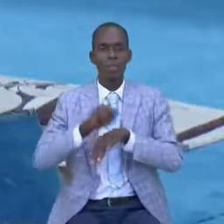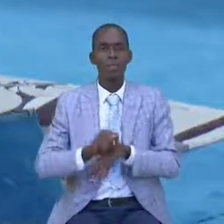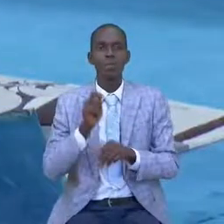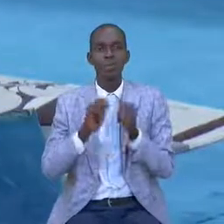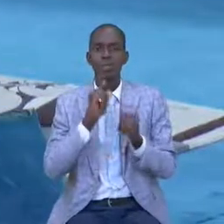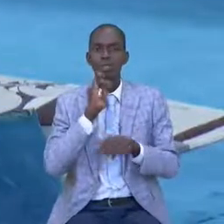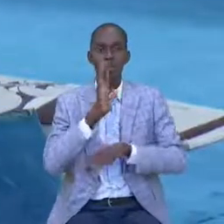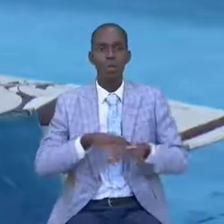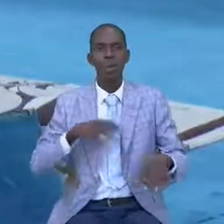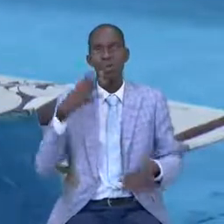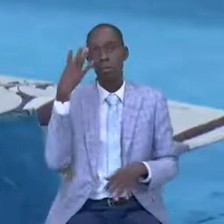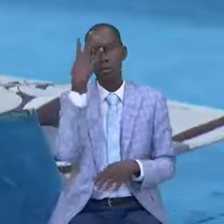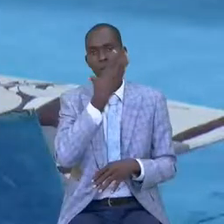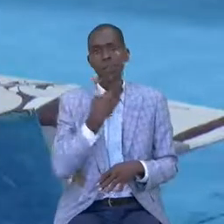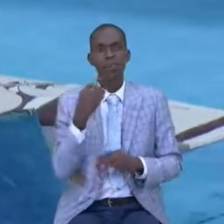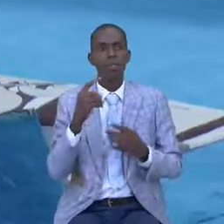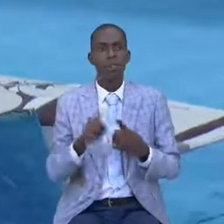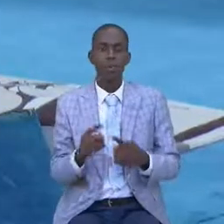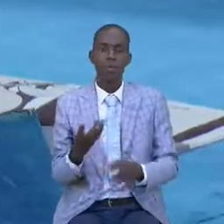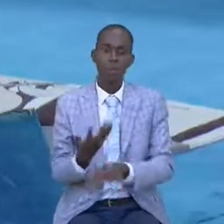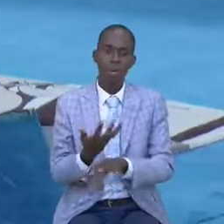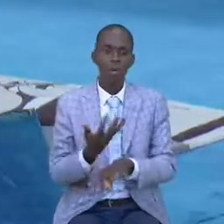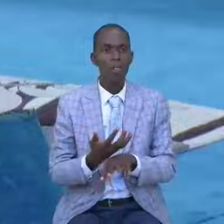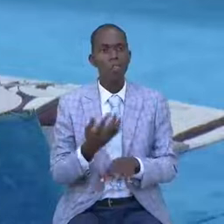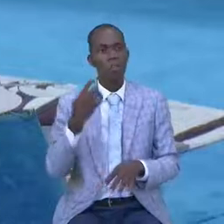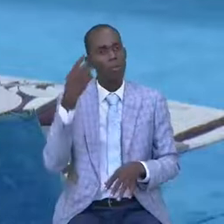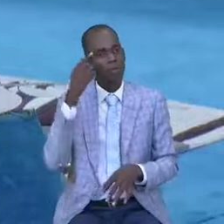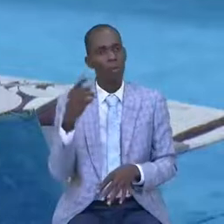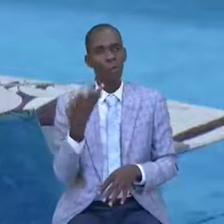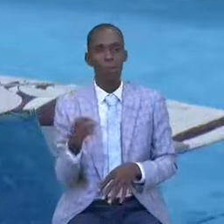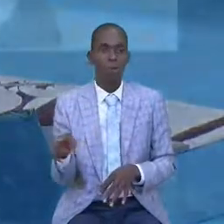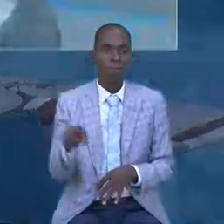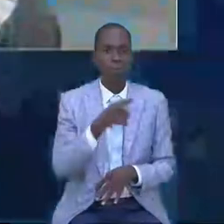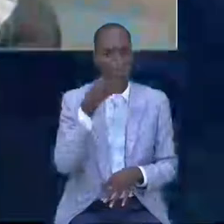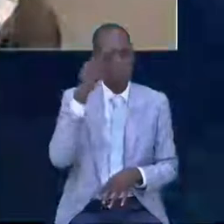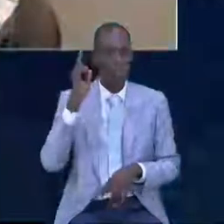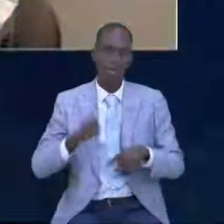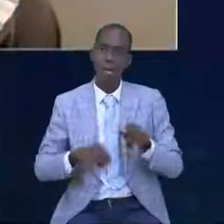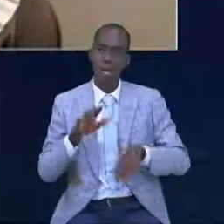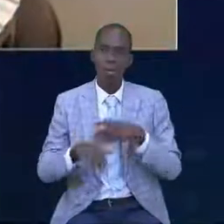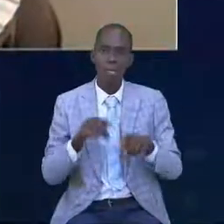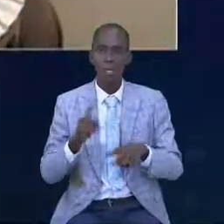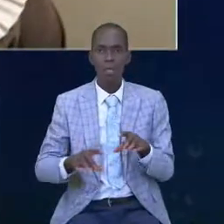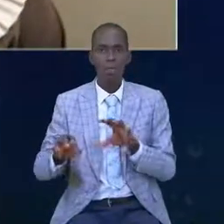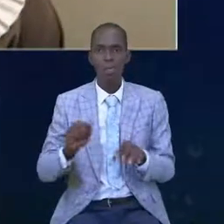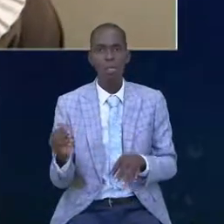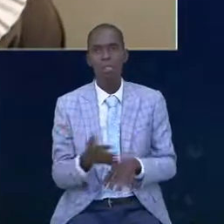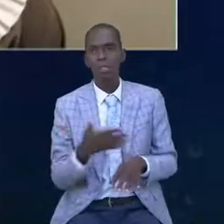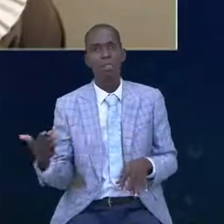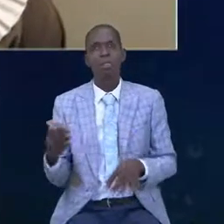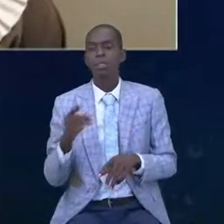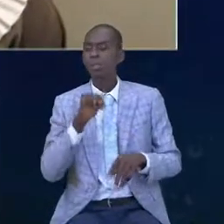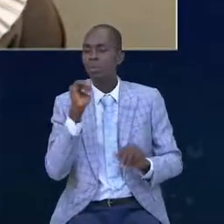la porte du temple, appelé la belle, pour qu'elle demandât